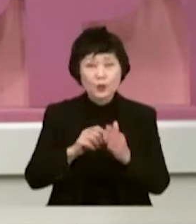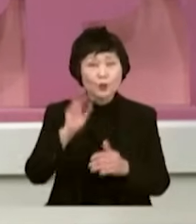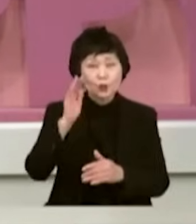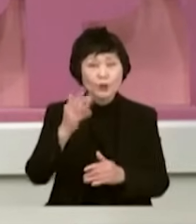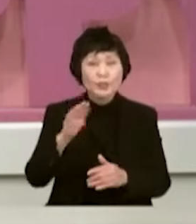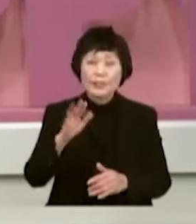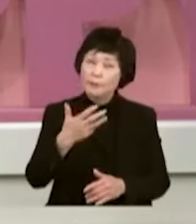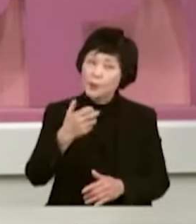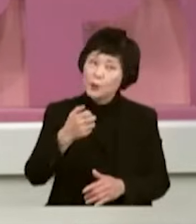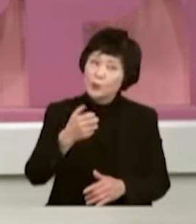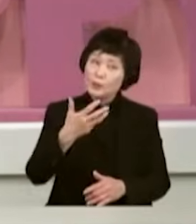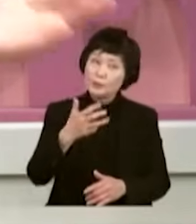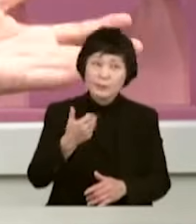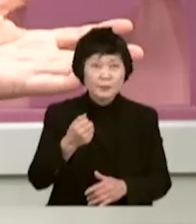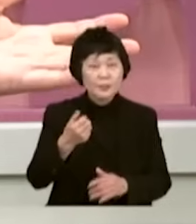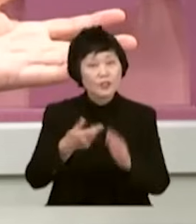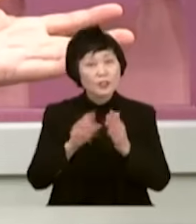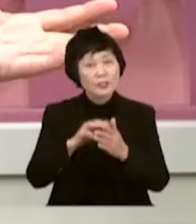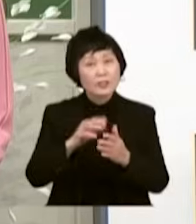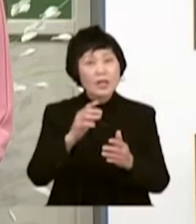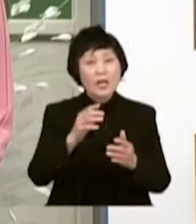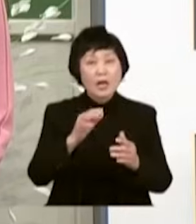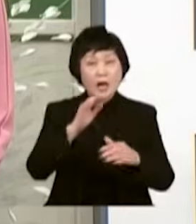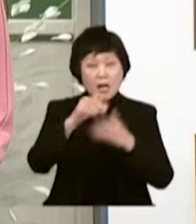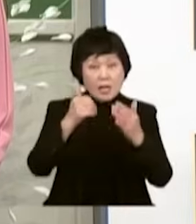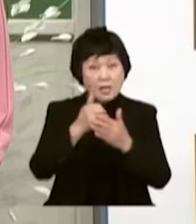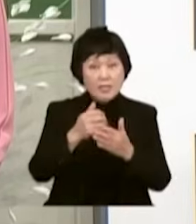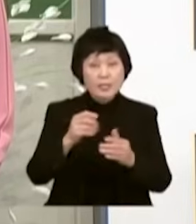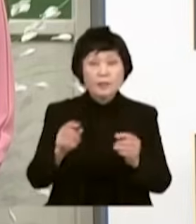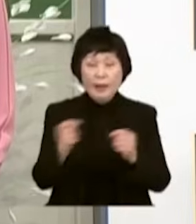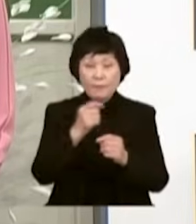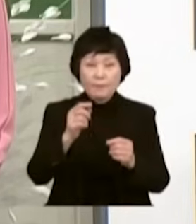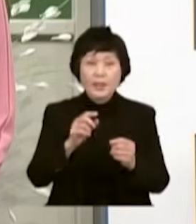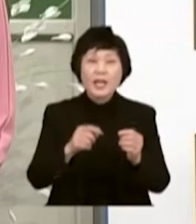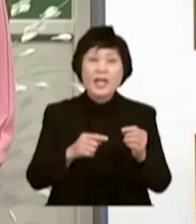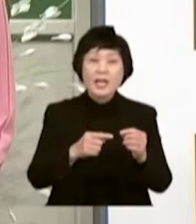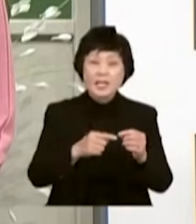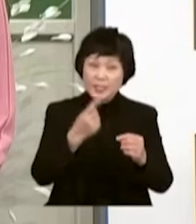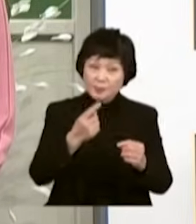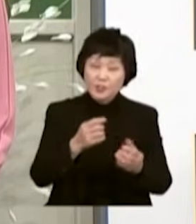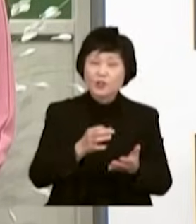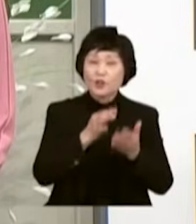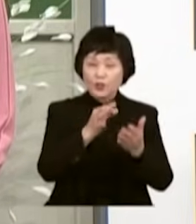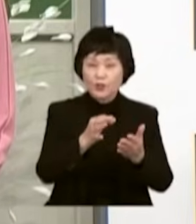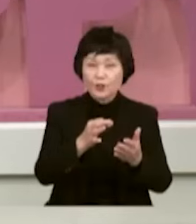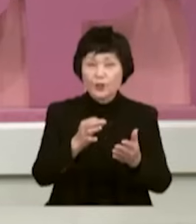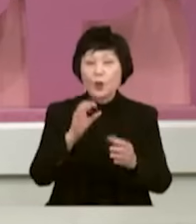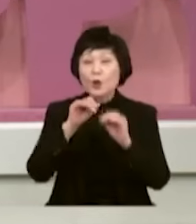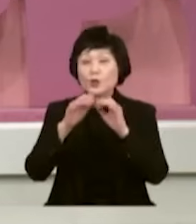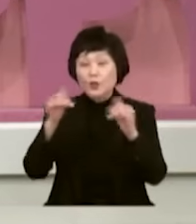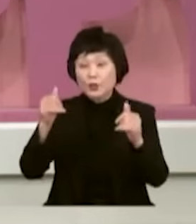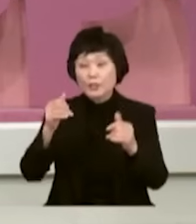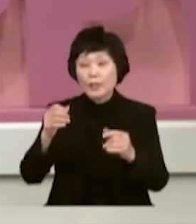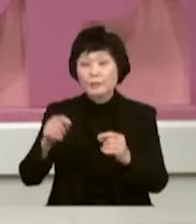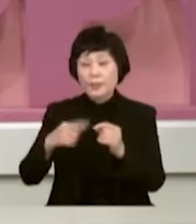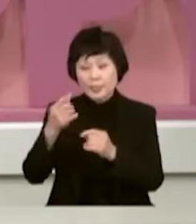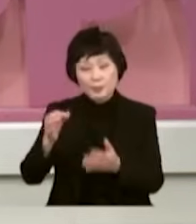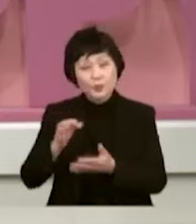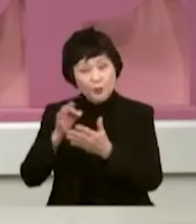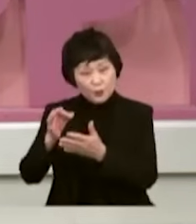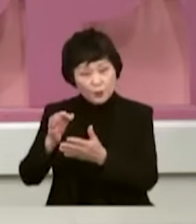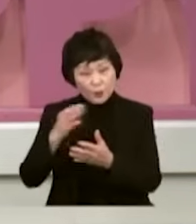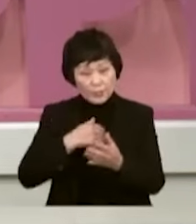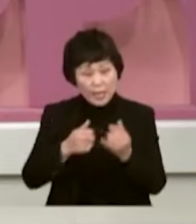떼고 또 그분한테 또 11주를 떼었어요. 아. 우리 집사람도 학원에 다니면서 벌었던 것을 하나님께